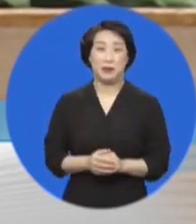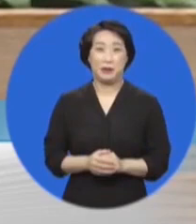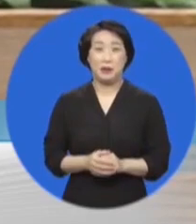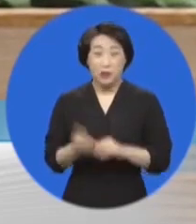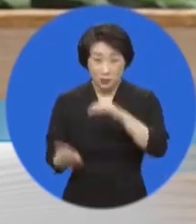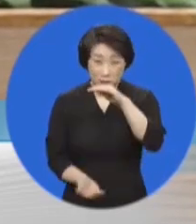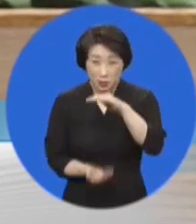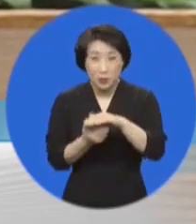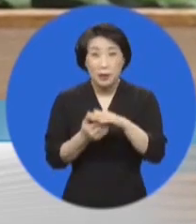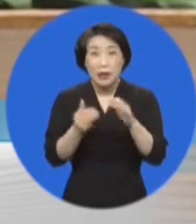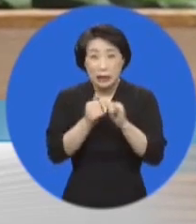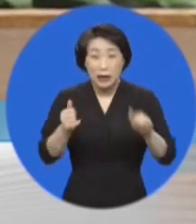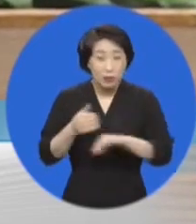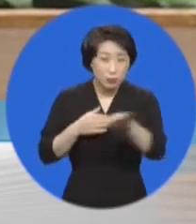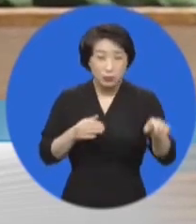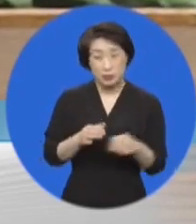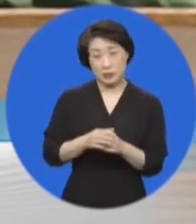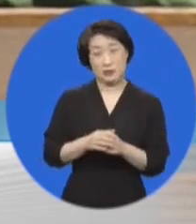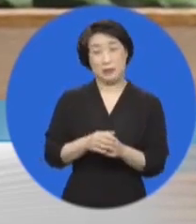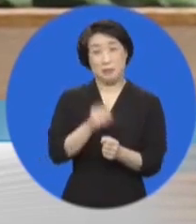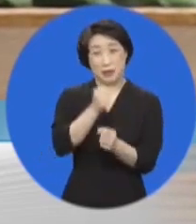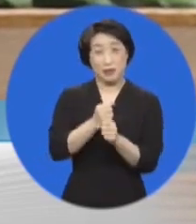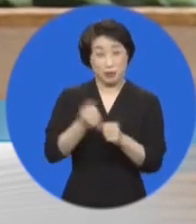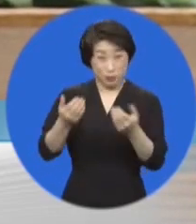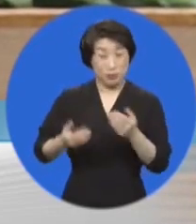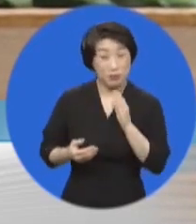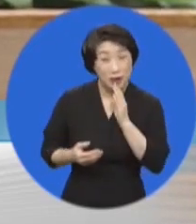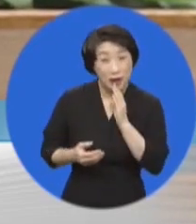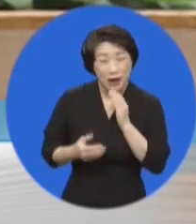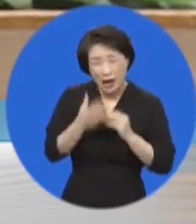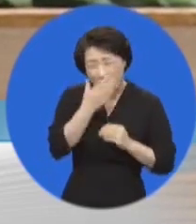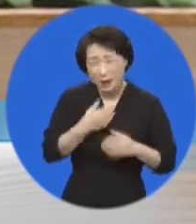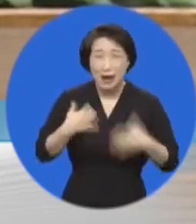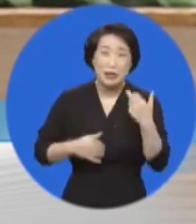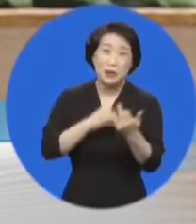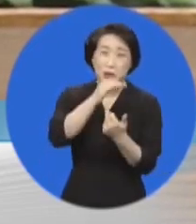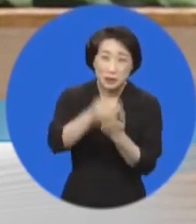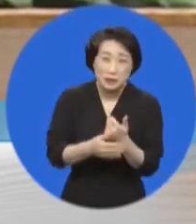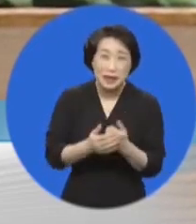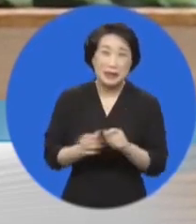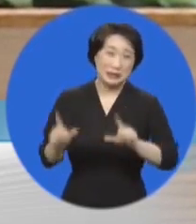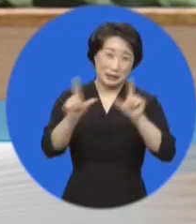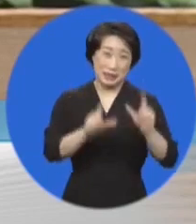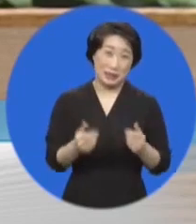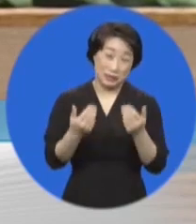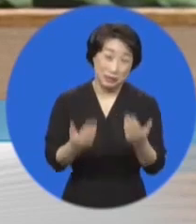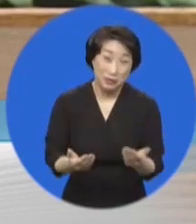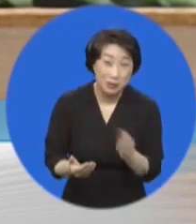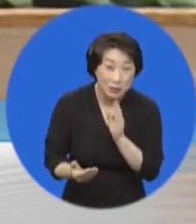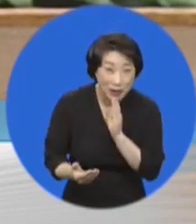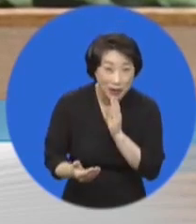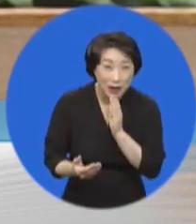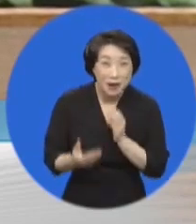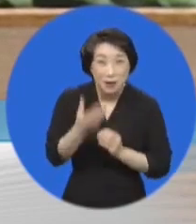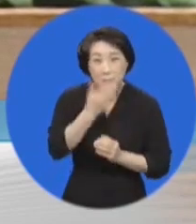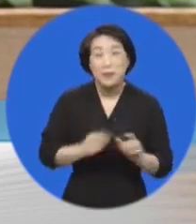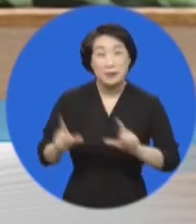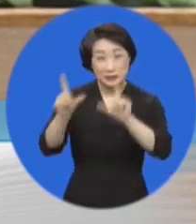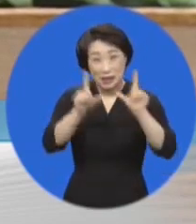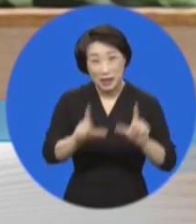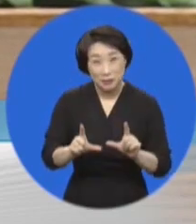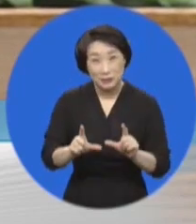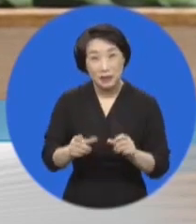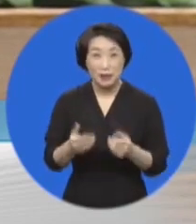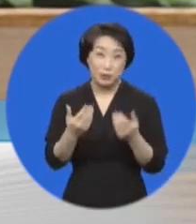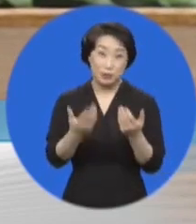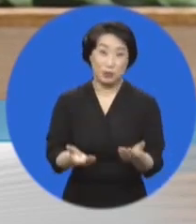최고의 피조물을 지으시고 최고의 행복한 에덴 동산에서 최고의 축복된 삶을